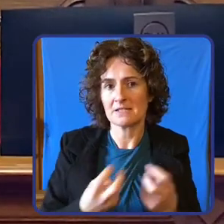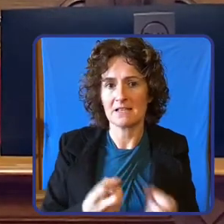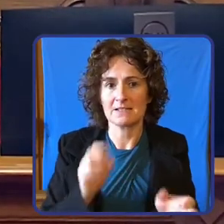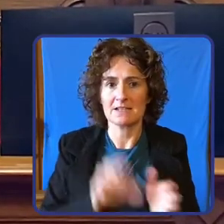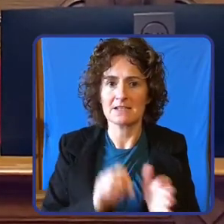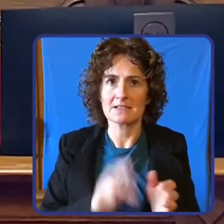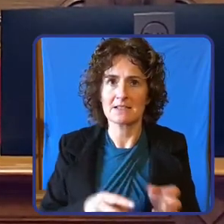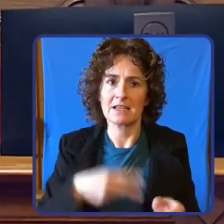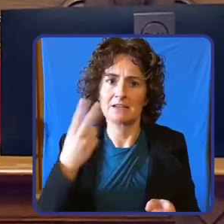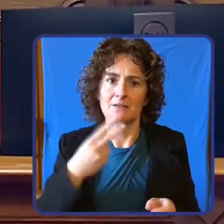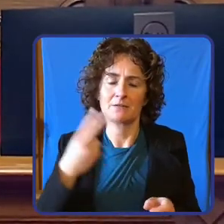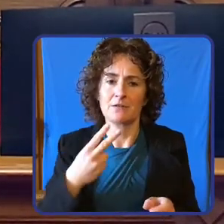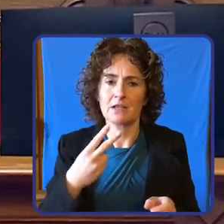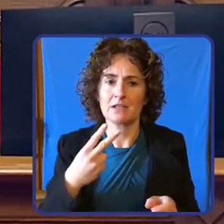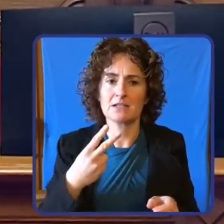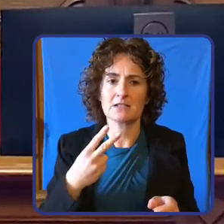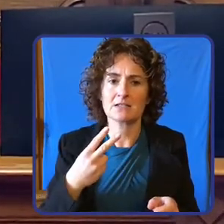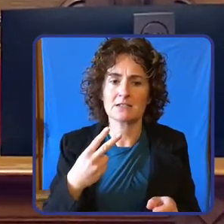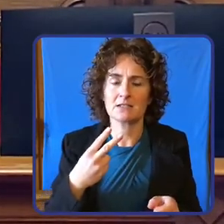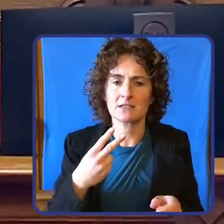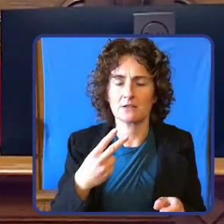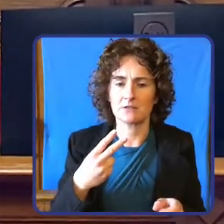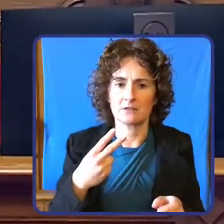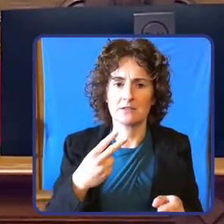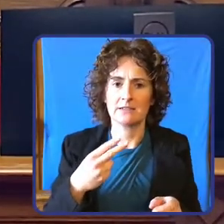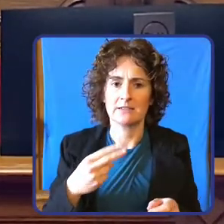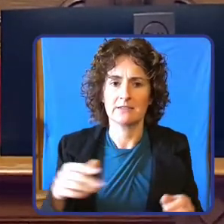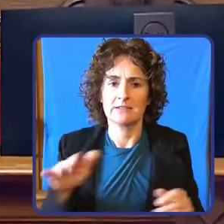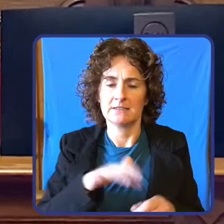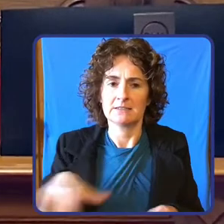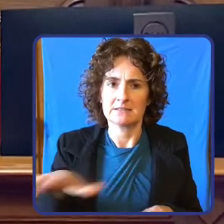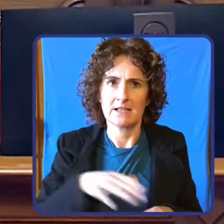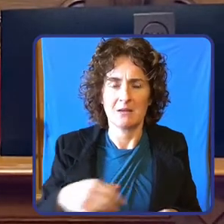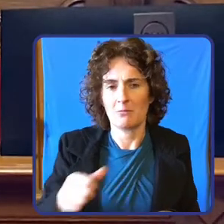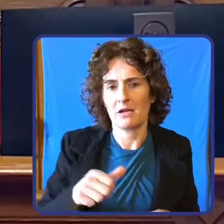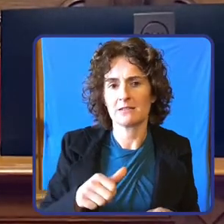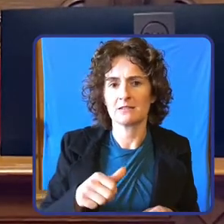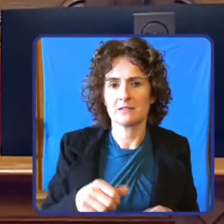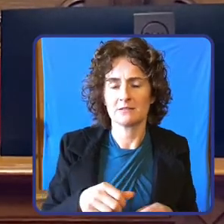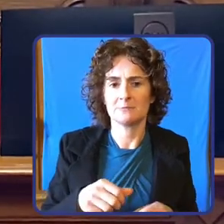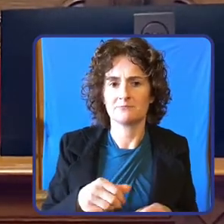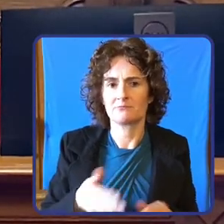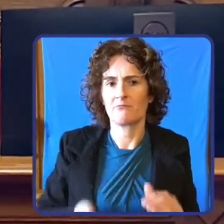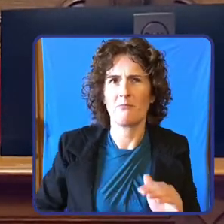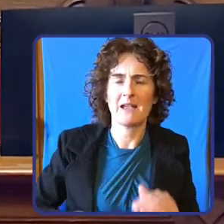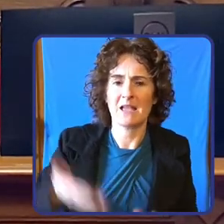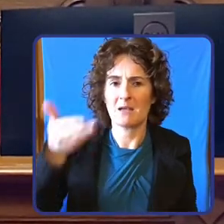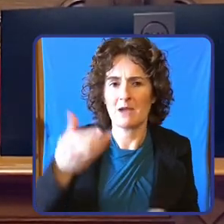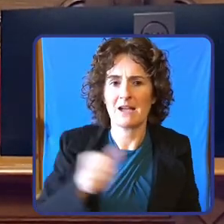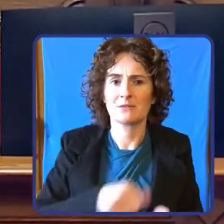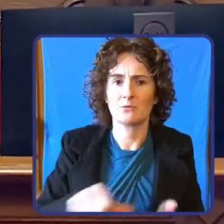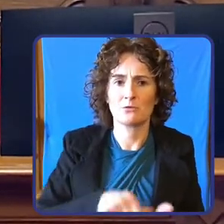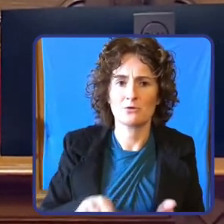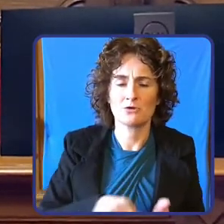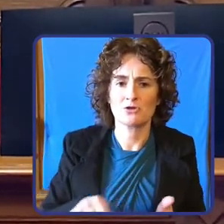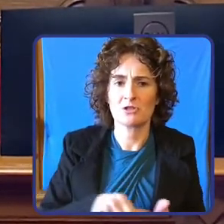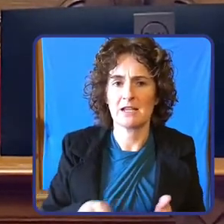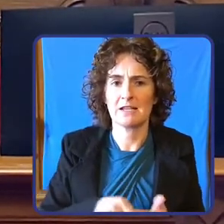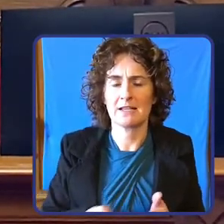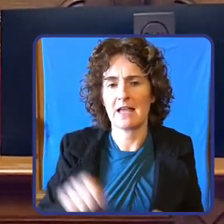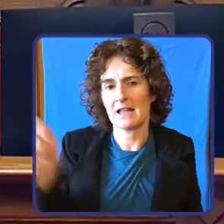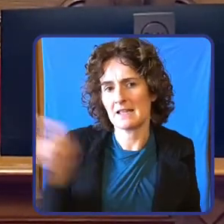szennyvíztelep frissítést azt hirtelen Mészáros Lőrinc által 16 milliárdos költséggel kivitelezendővé jelölte ki a